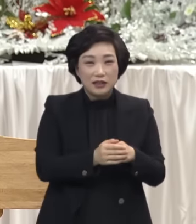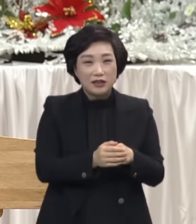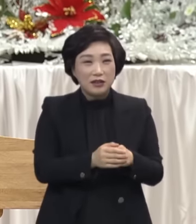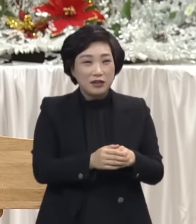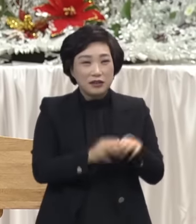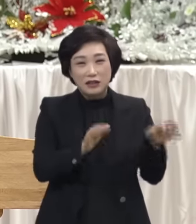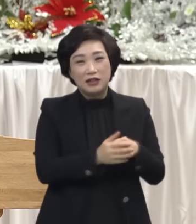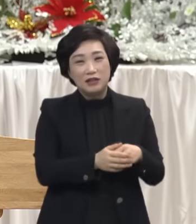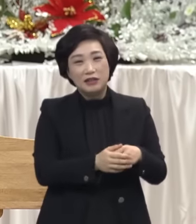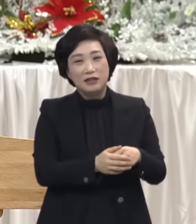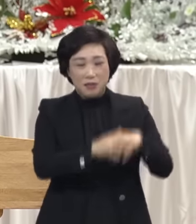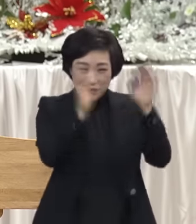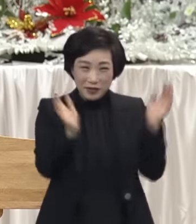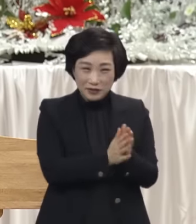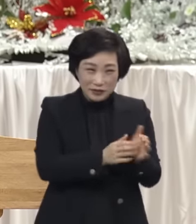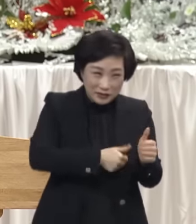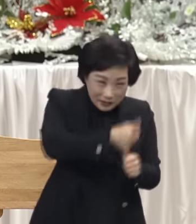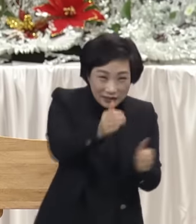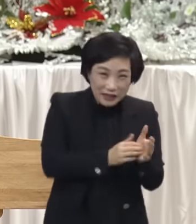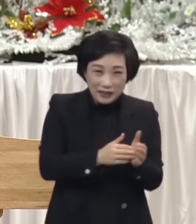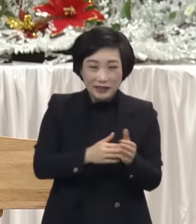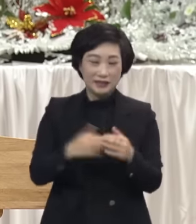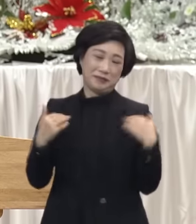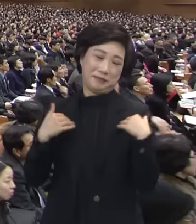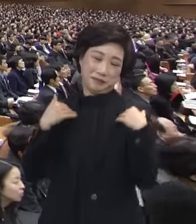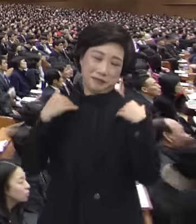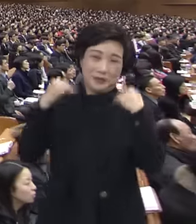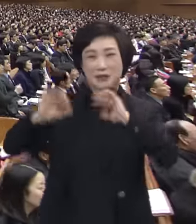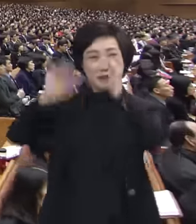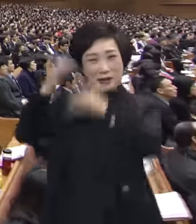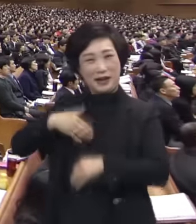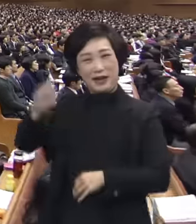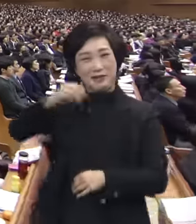것들이 지배받고 강하게 자라서 천국까지 가야 된다.